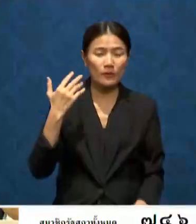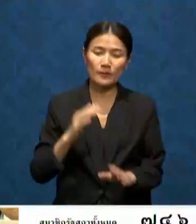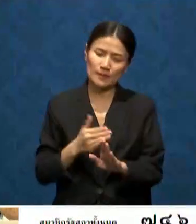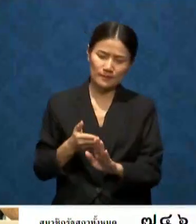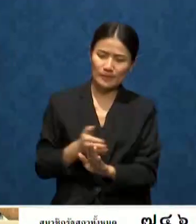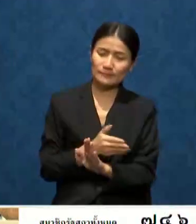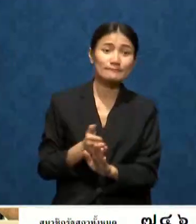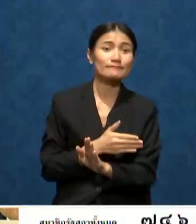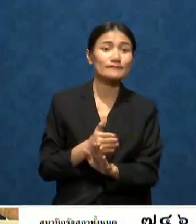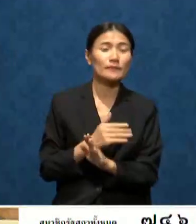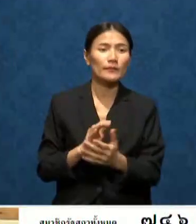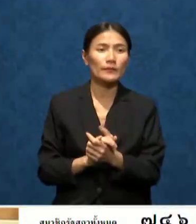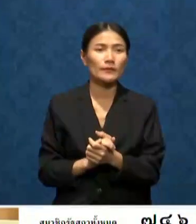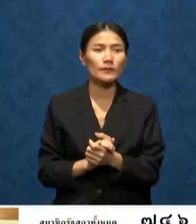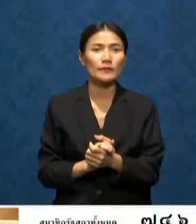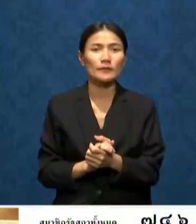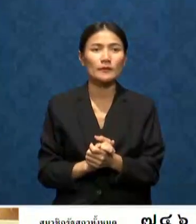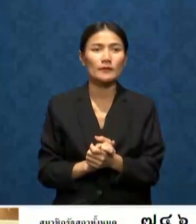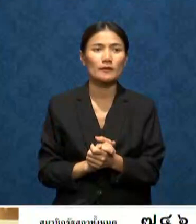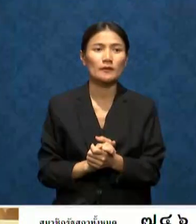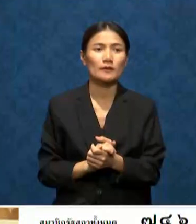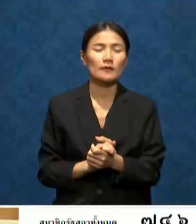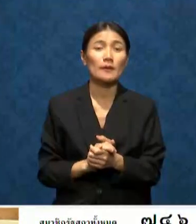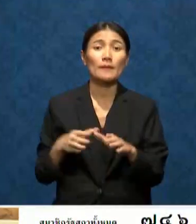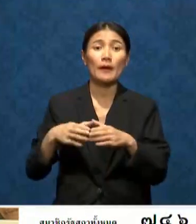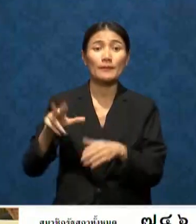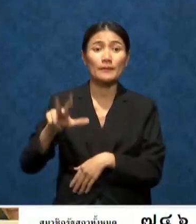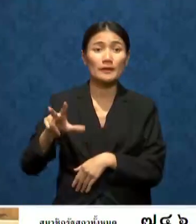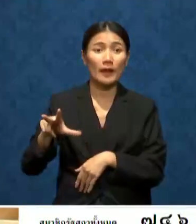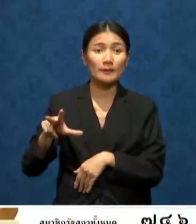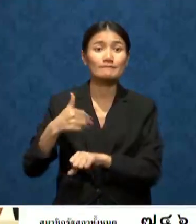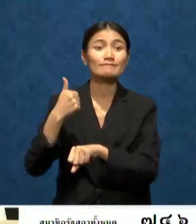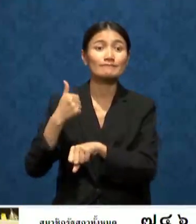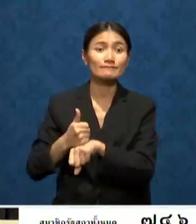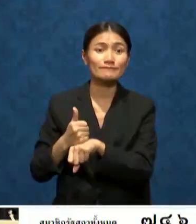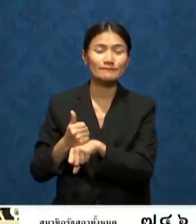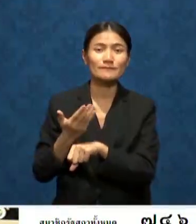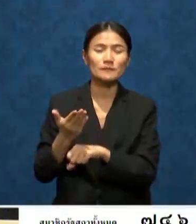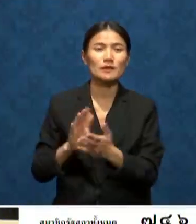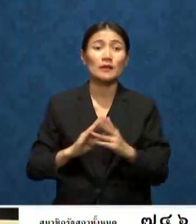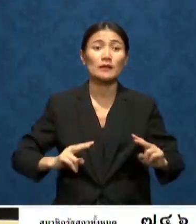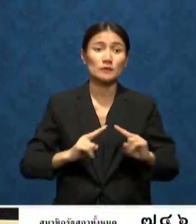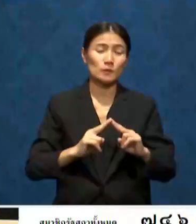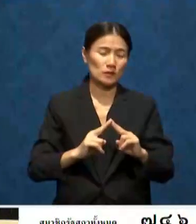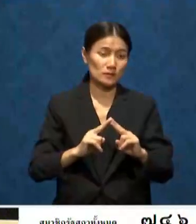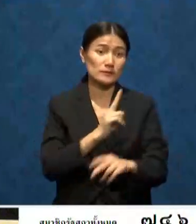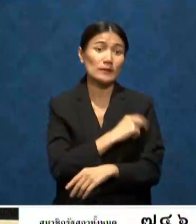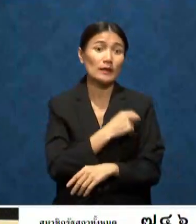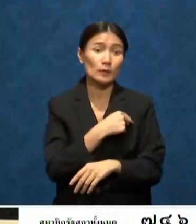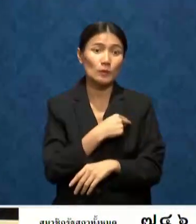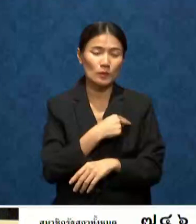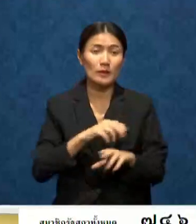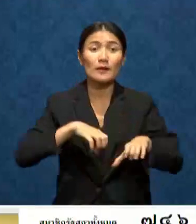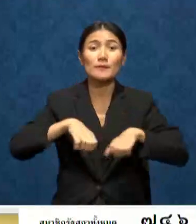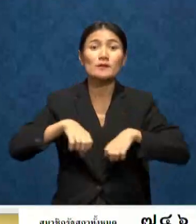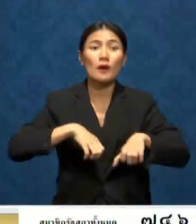ที่รัฐมลตรีของพักเพื่อไทยได้บริหารกระสวงสาธนาสุขได